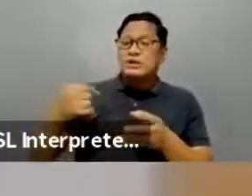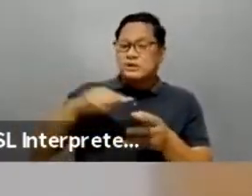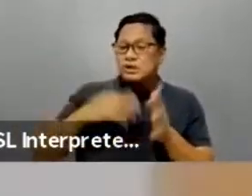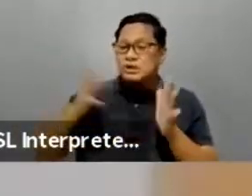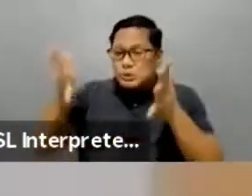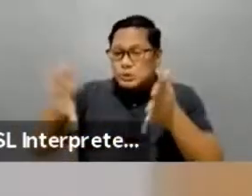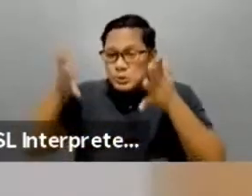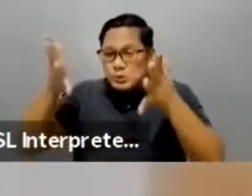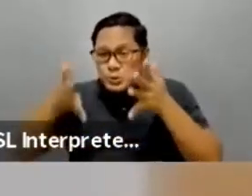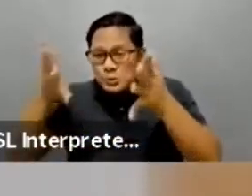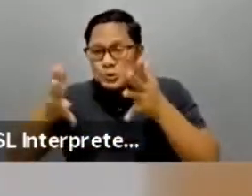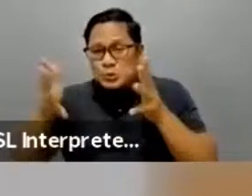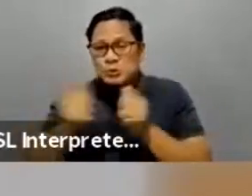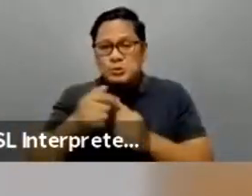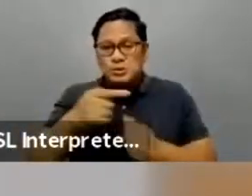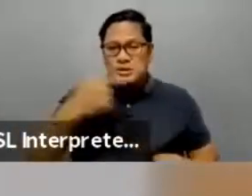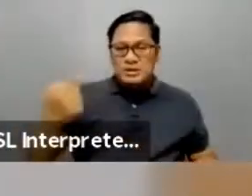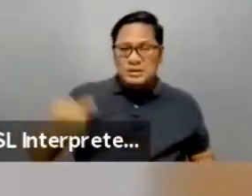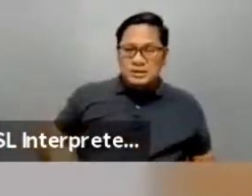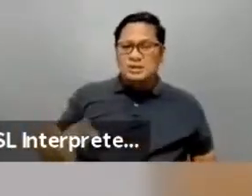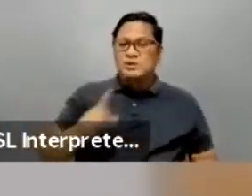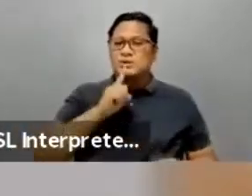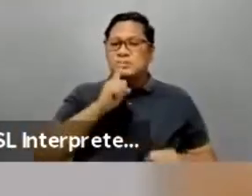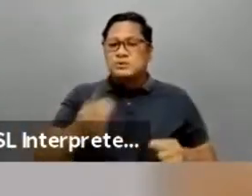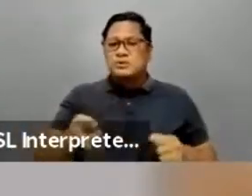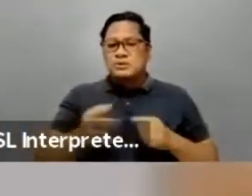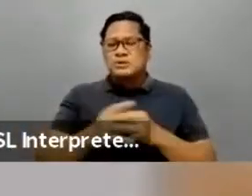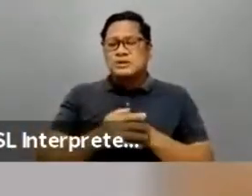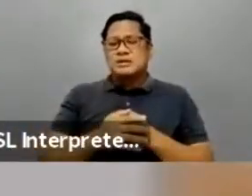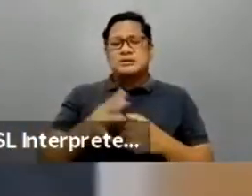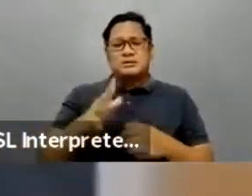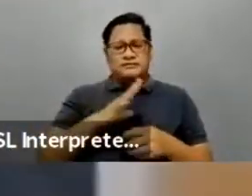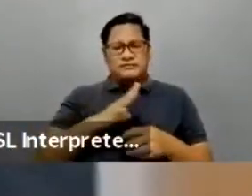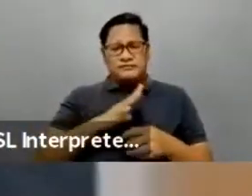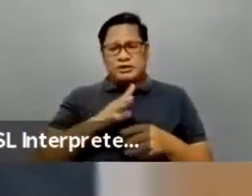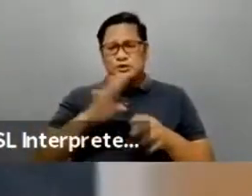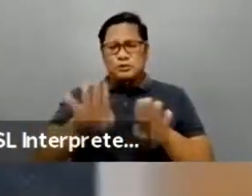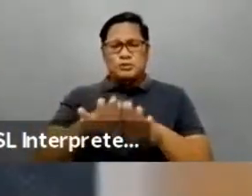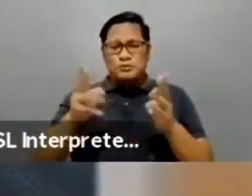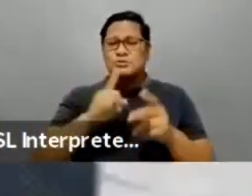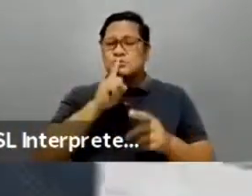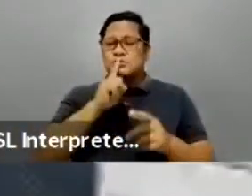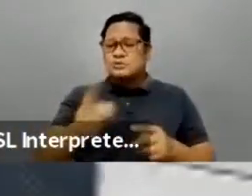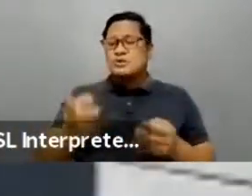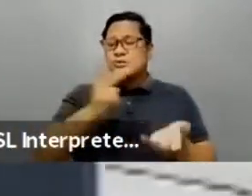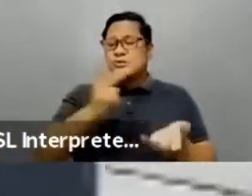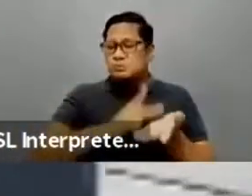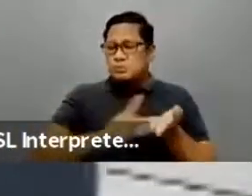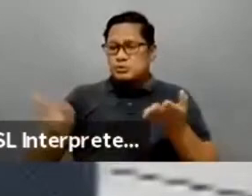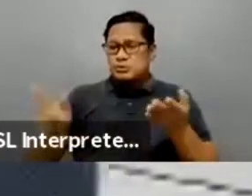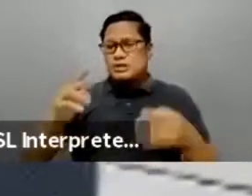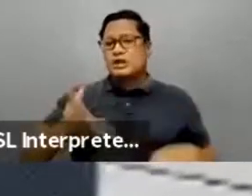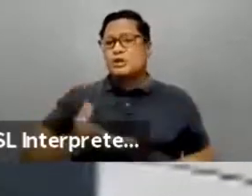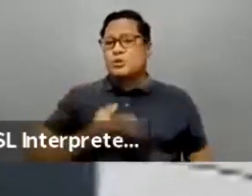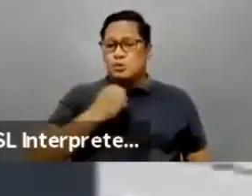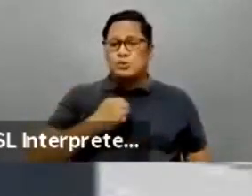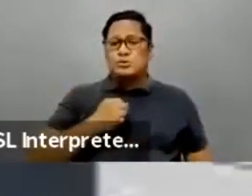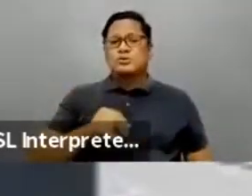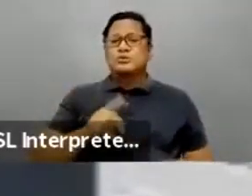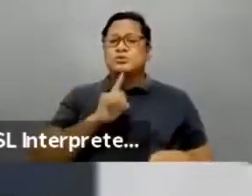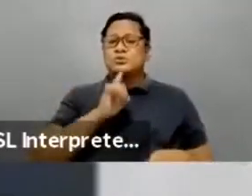buka ka ang puwerta, saka na raw muna ang purit soberanya.